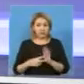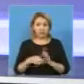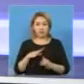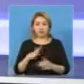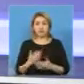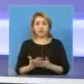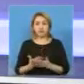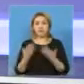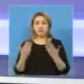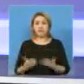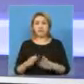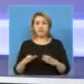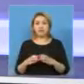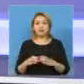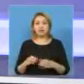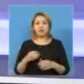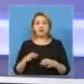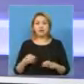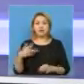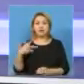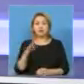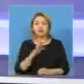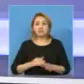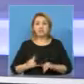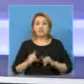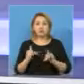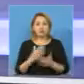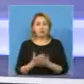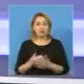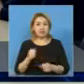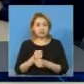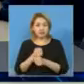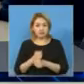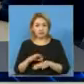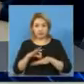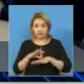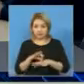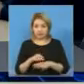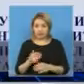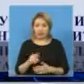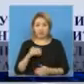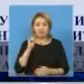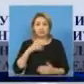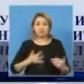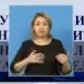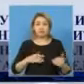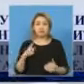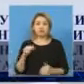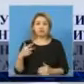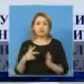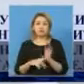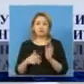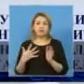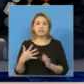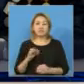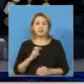салды. Биыл қоғам мүшелері ел егемендігінің 30 жылдығына орай ауқымды іс-шаралар ұйымдастырмақ. Жыралыбы Жамбылдың 175, алаш